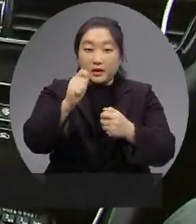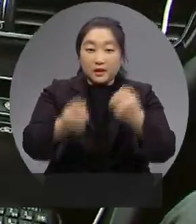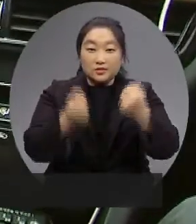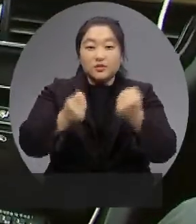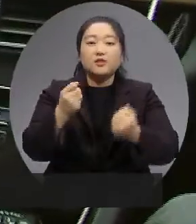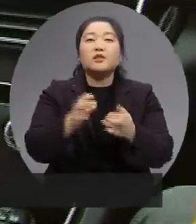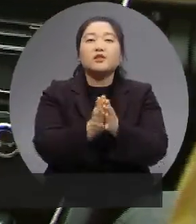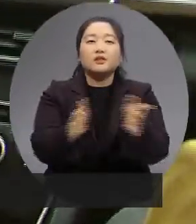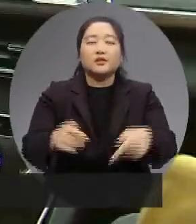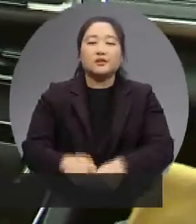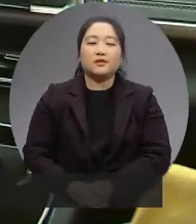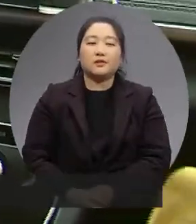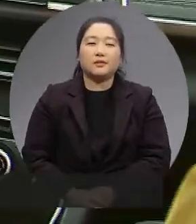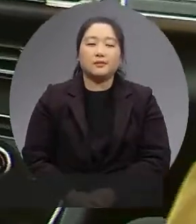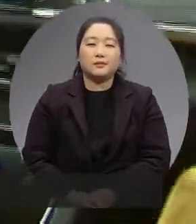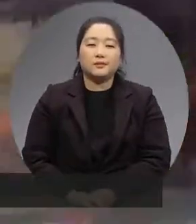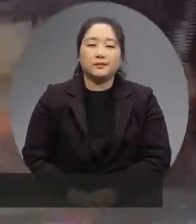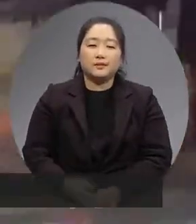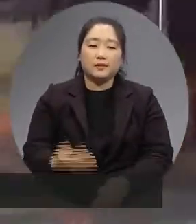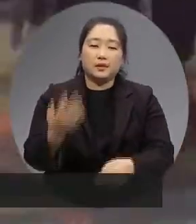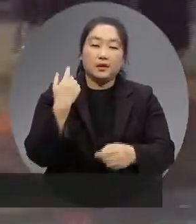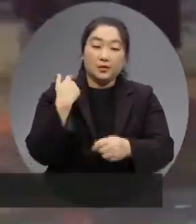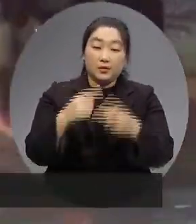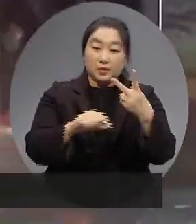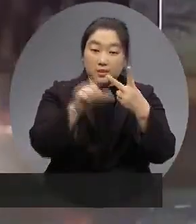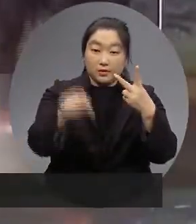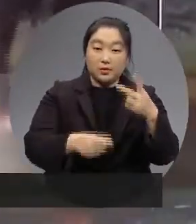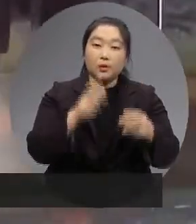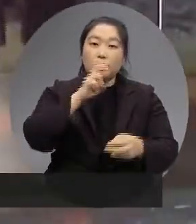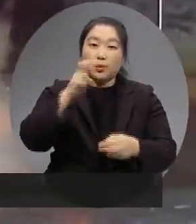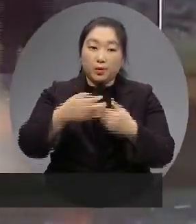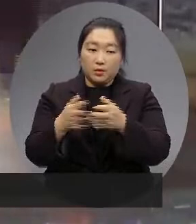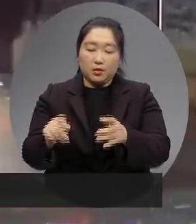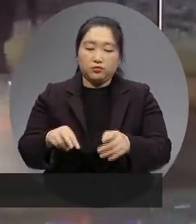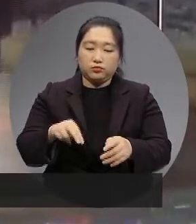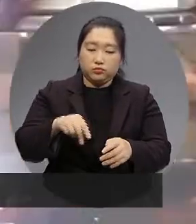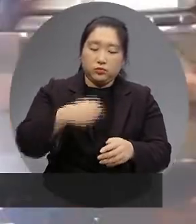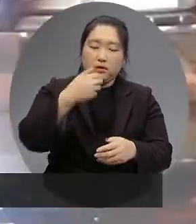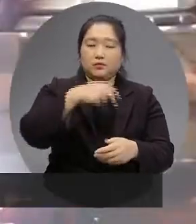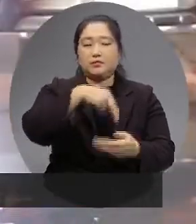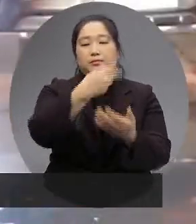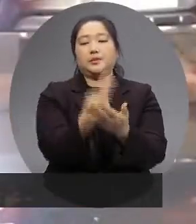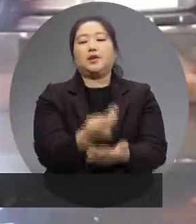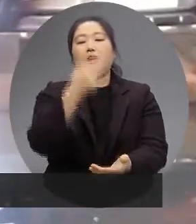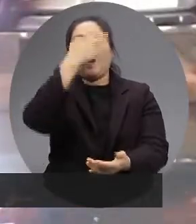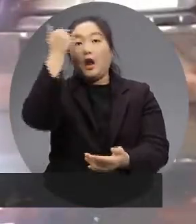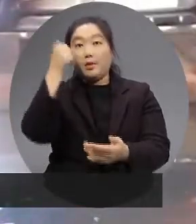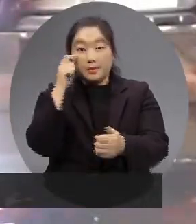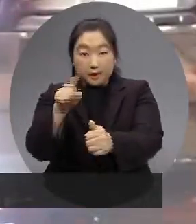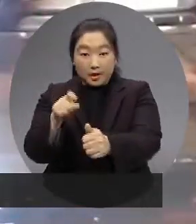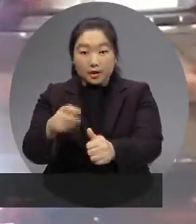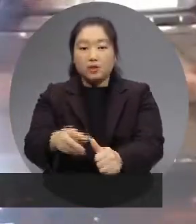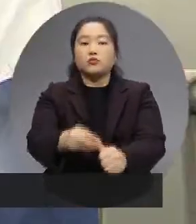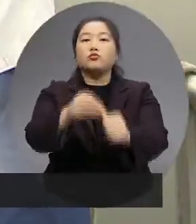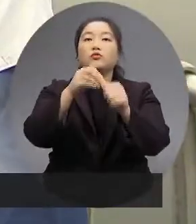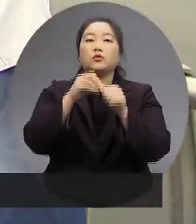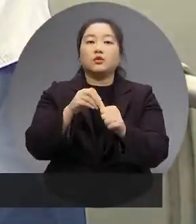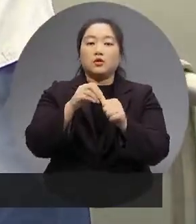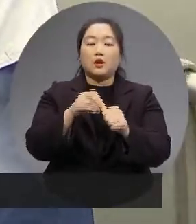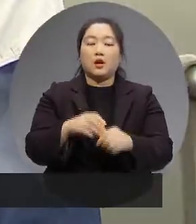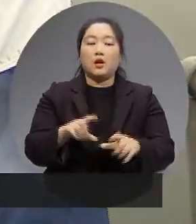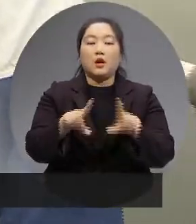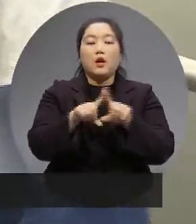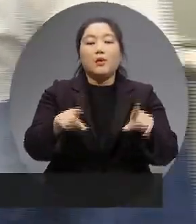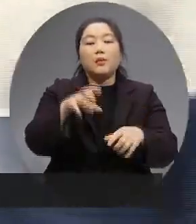택했다는 이호연 기사. 지난 2월에도 노래방을 나오다 도로에 쓰러진 할아버지를 발견해 생명을 구하는 등